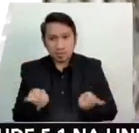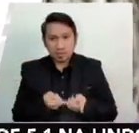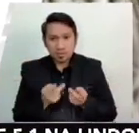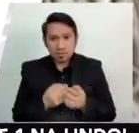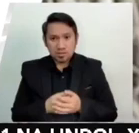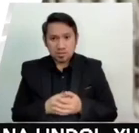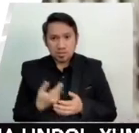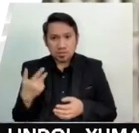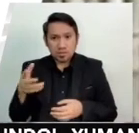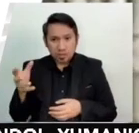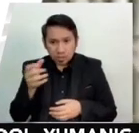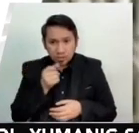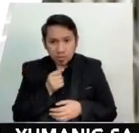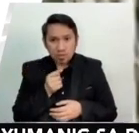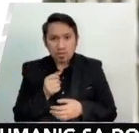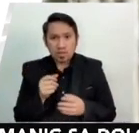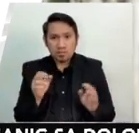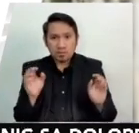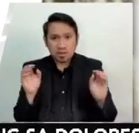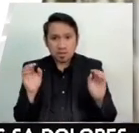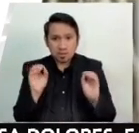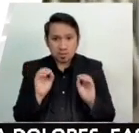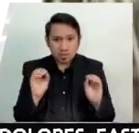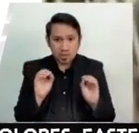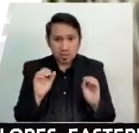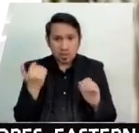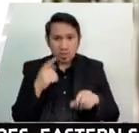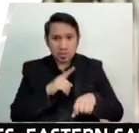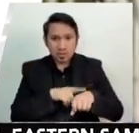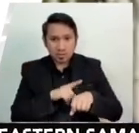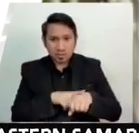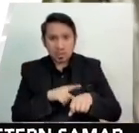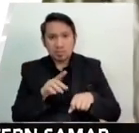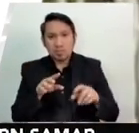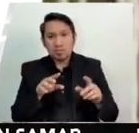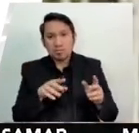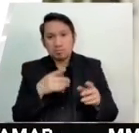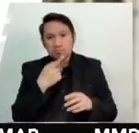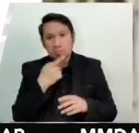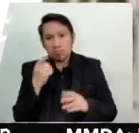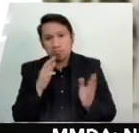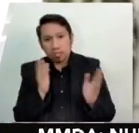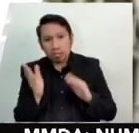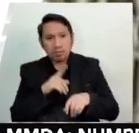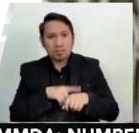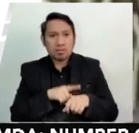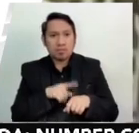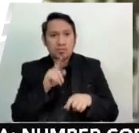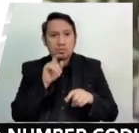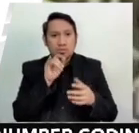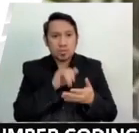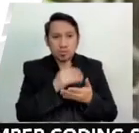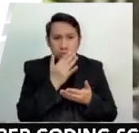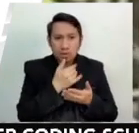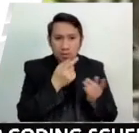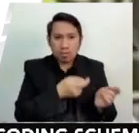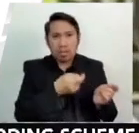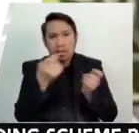ito na, i-transfer na ito sa ibang area. Moto, ikuha na mo siya, ma'am, i-transfer na mo siya. After wala kabot ng half hour,